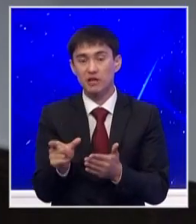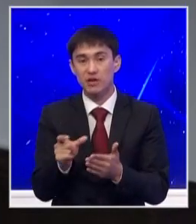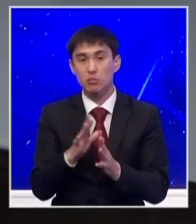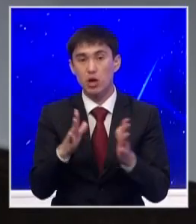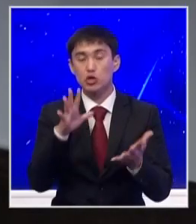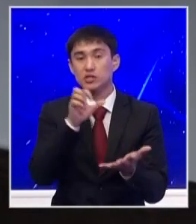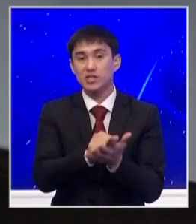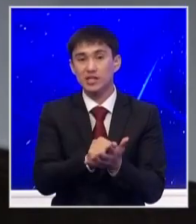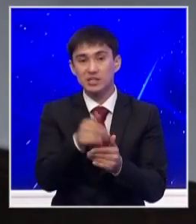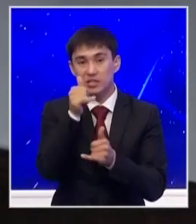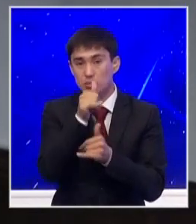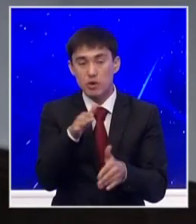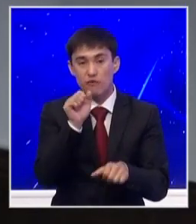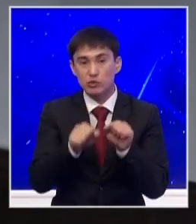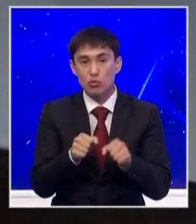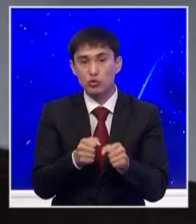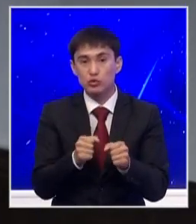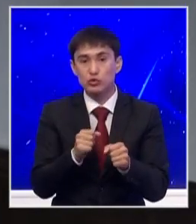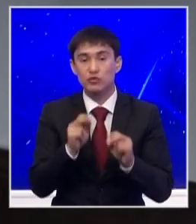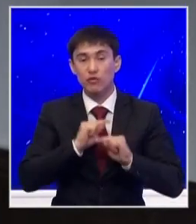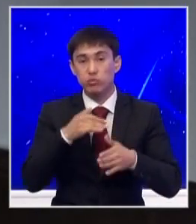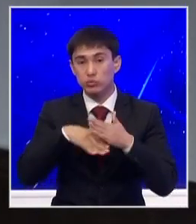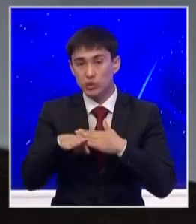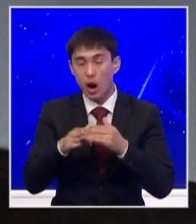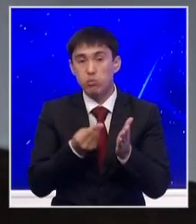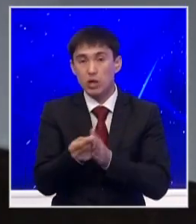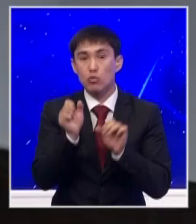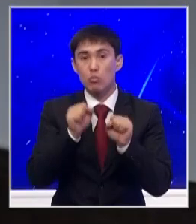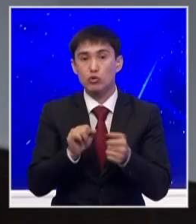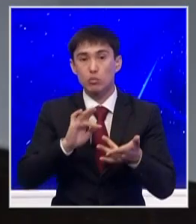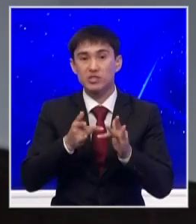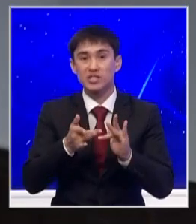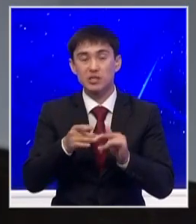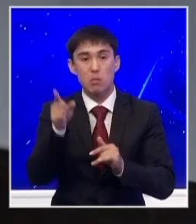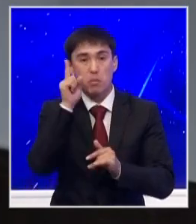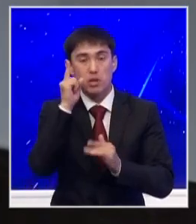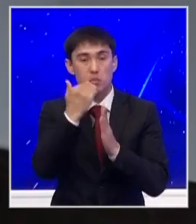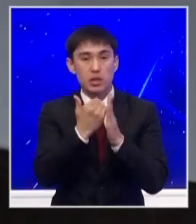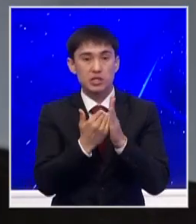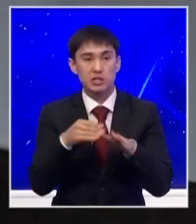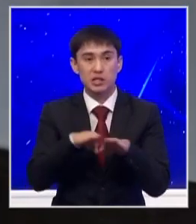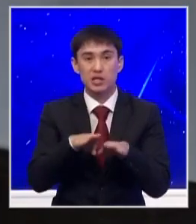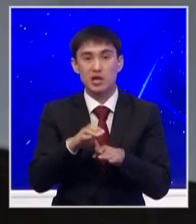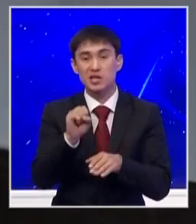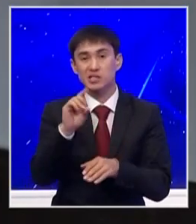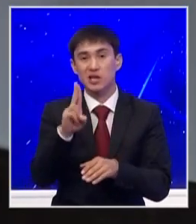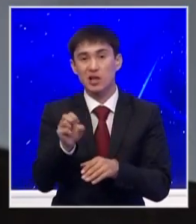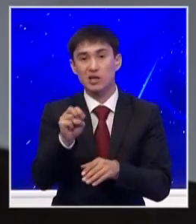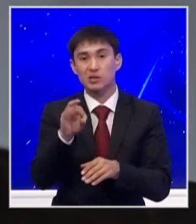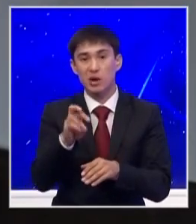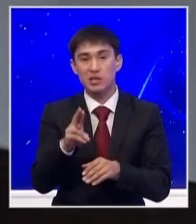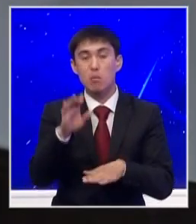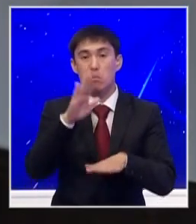большой занятости не имеет возможности вырваться с работы, оплату можно произвести через мобильные приложения, такие как Есалык Азамат